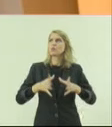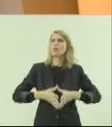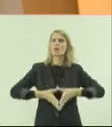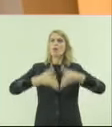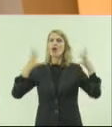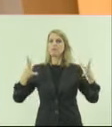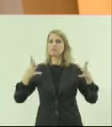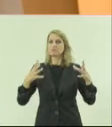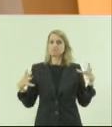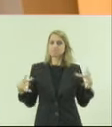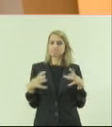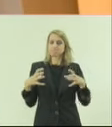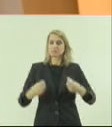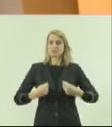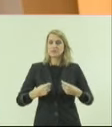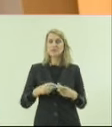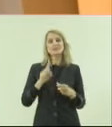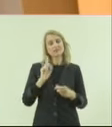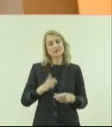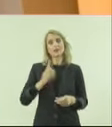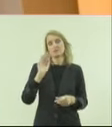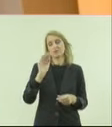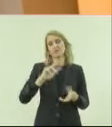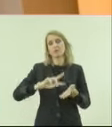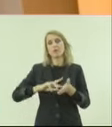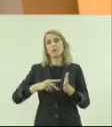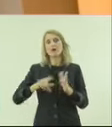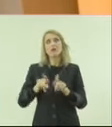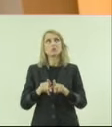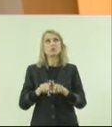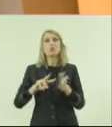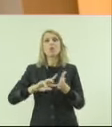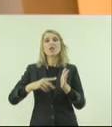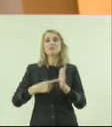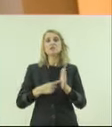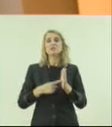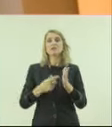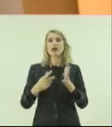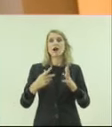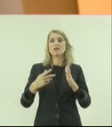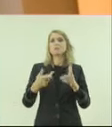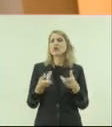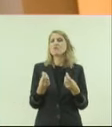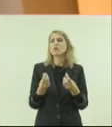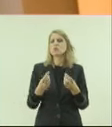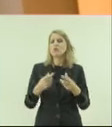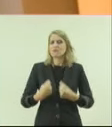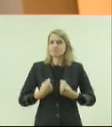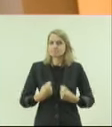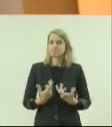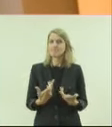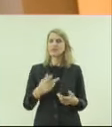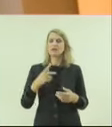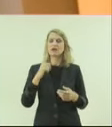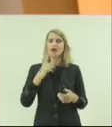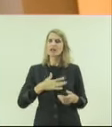определено трябва да се превърне в политическа структура. Това означава да разчита повече на